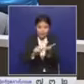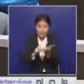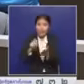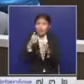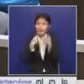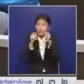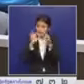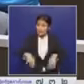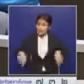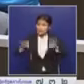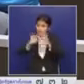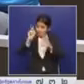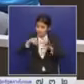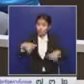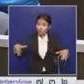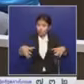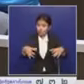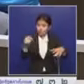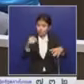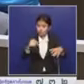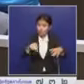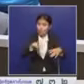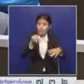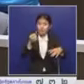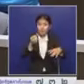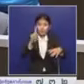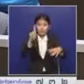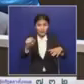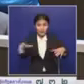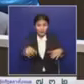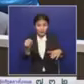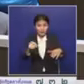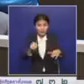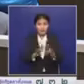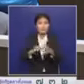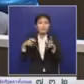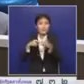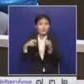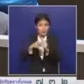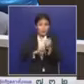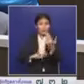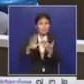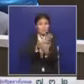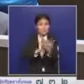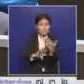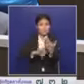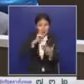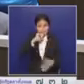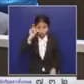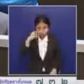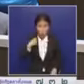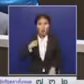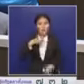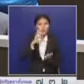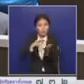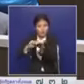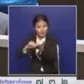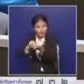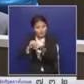นะครับปัญหาของบ้านเมืองก็ต้องรับฟังยังมีเวลาพิจารณา